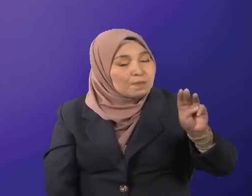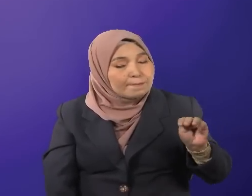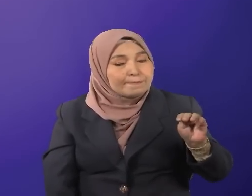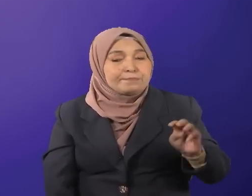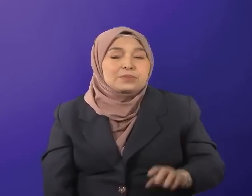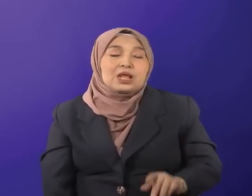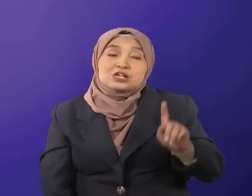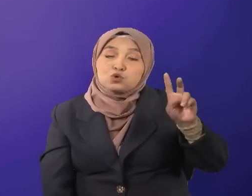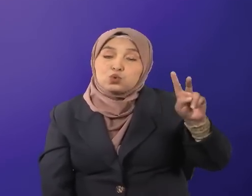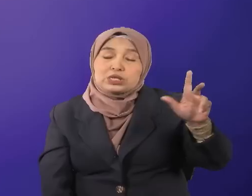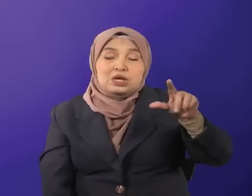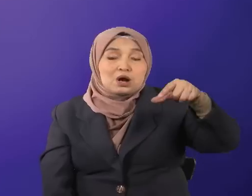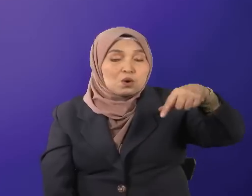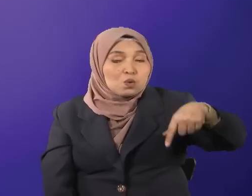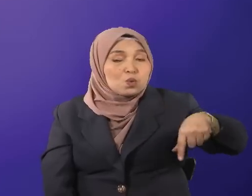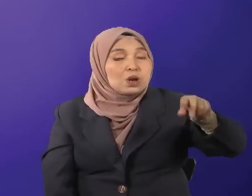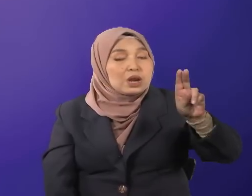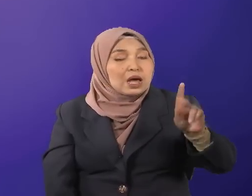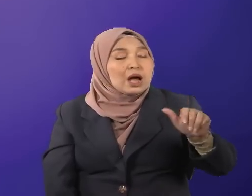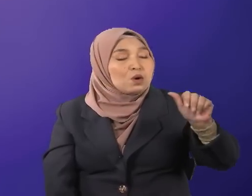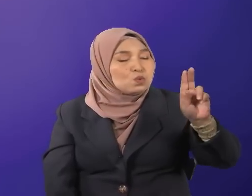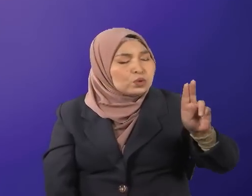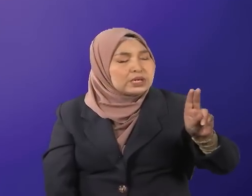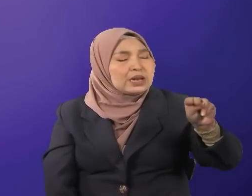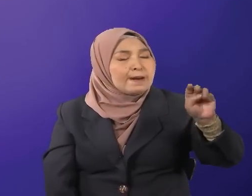ذَلِكُمْ. 1 2 3. قُلْ